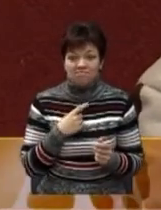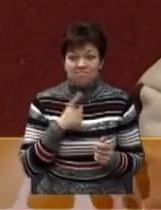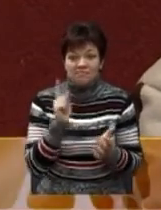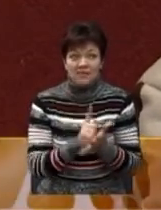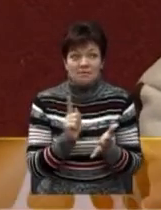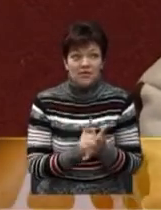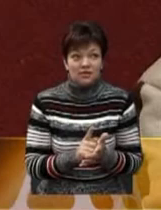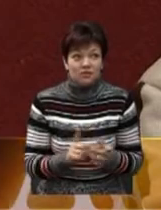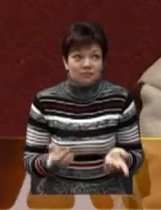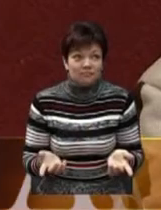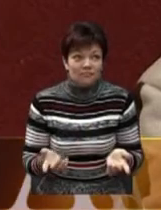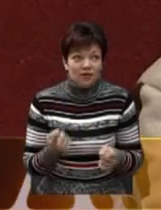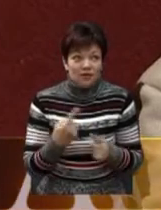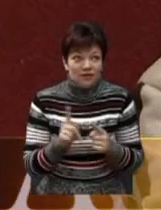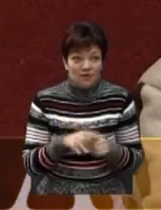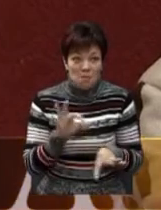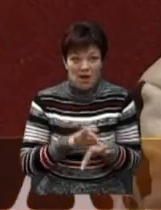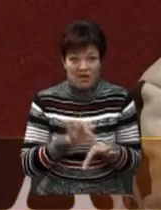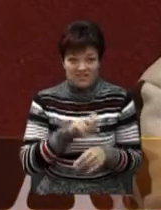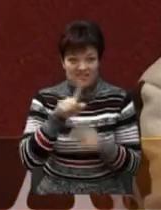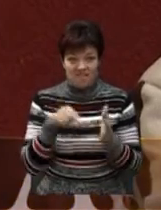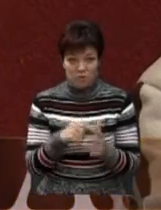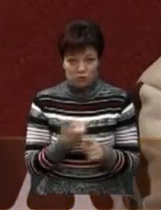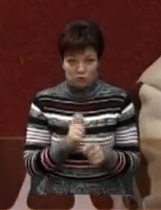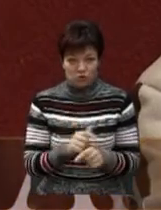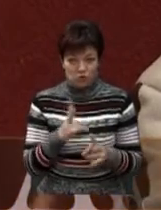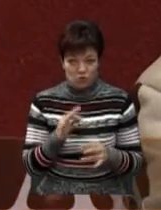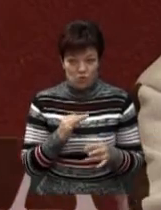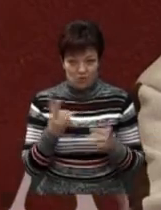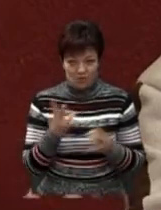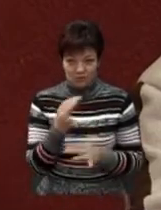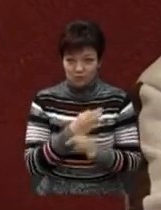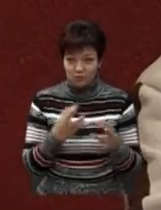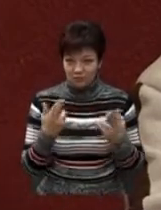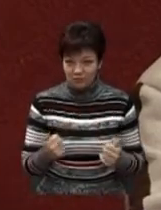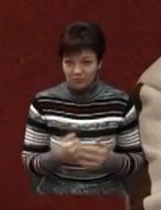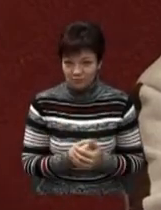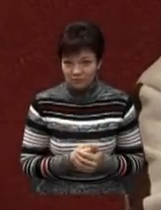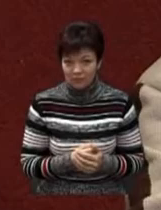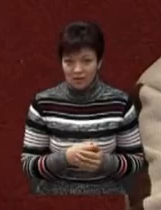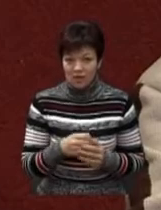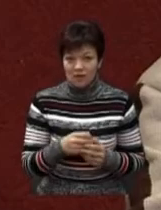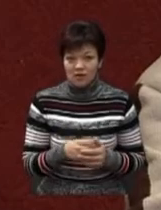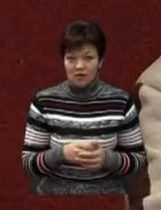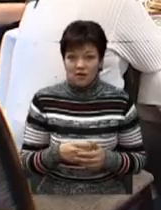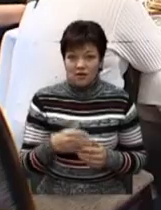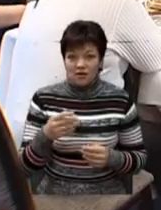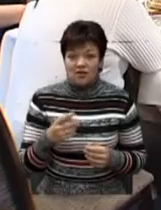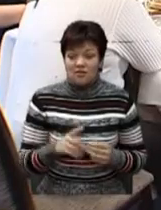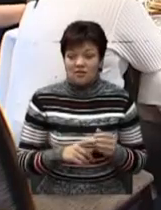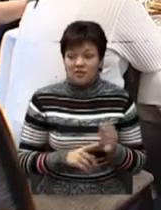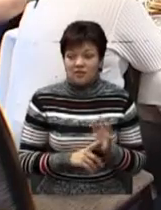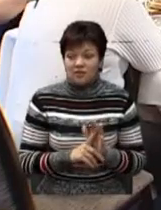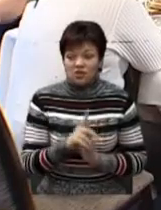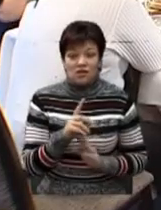глубже тронуть этот вопрос. Почему? Потому что когда был Азаров у власти, первый раз,